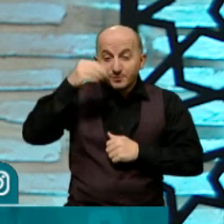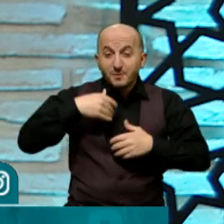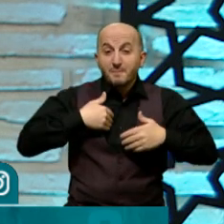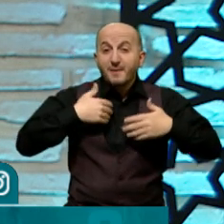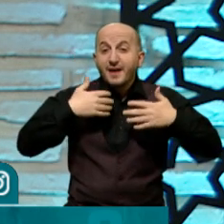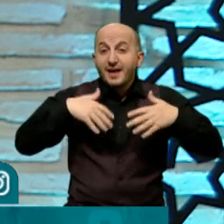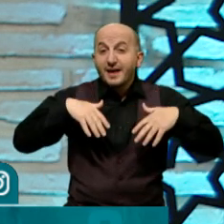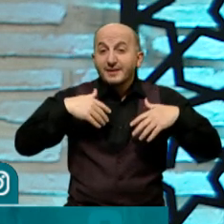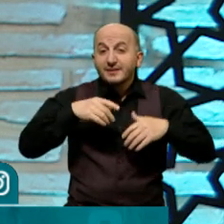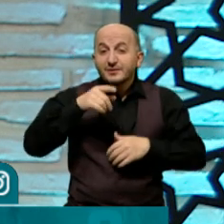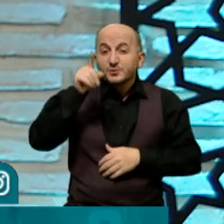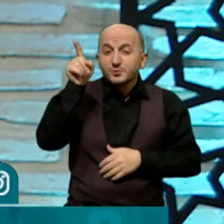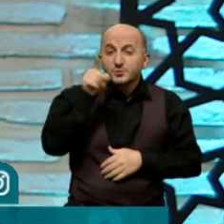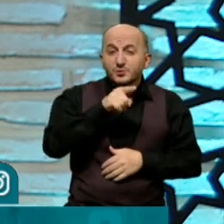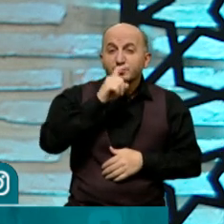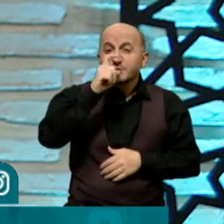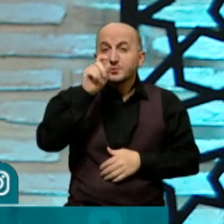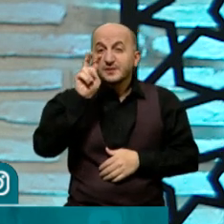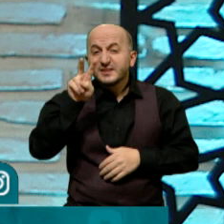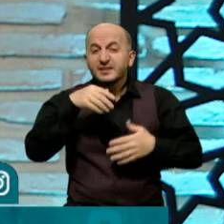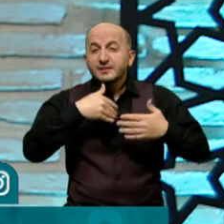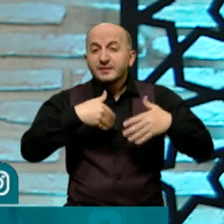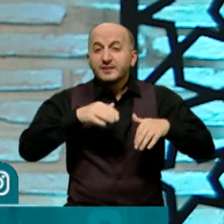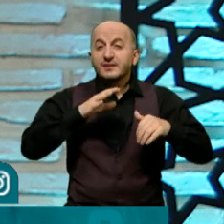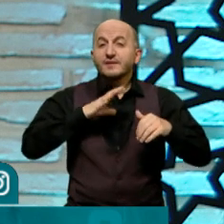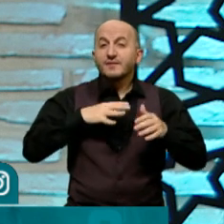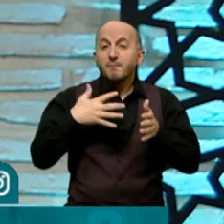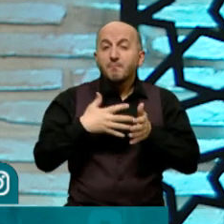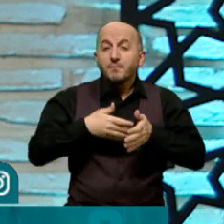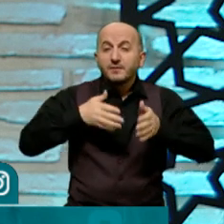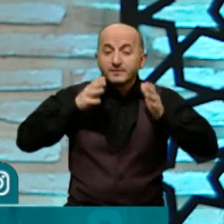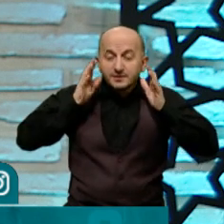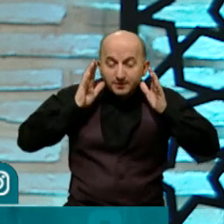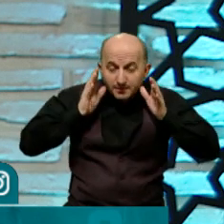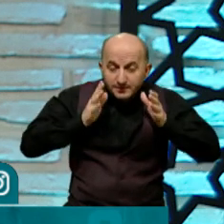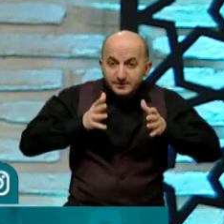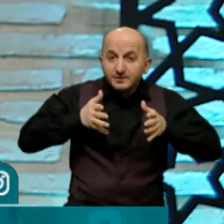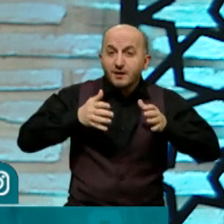engelliyim. %92 engelim var. Yalnız 5 vakit namazlarımda